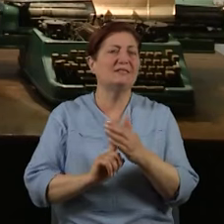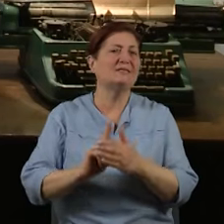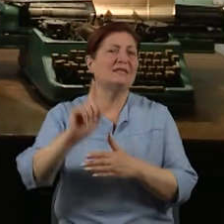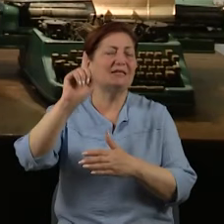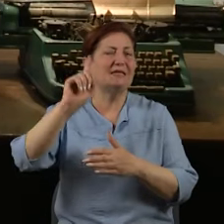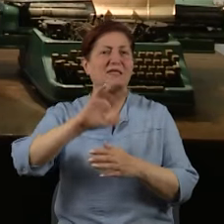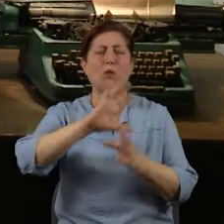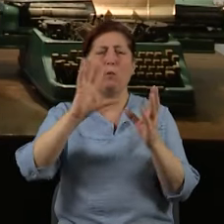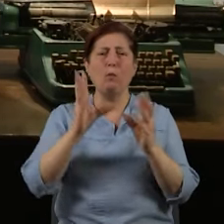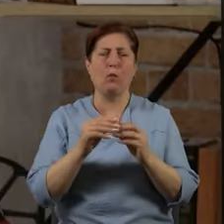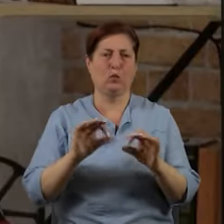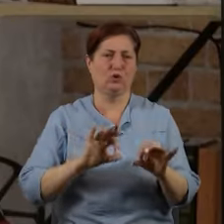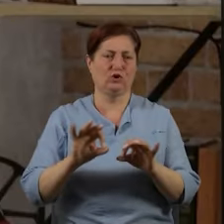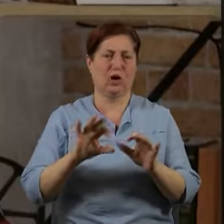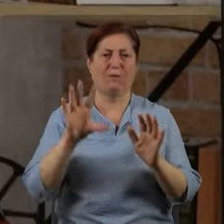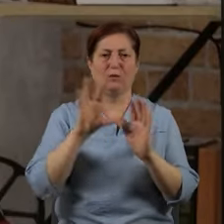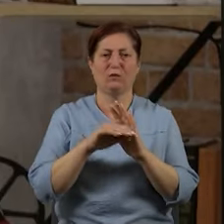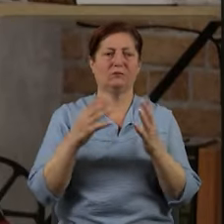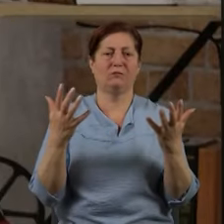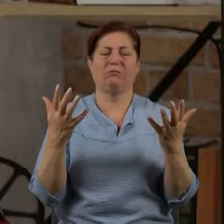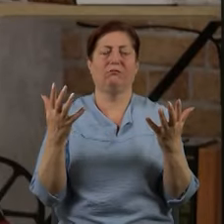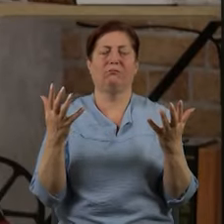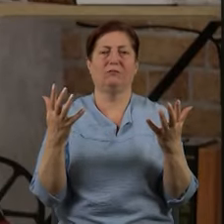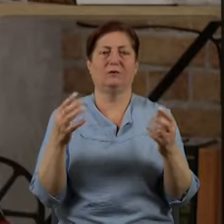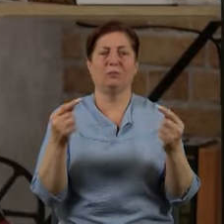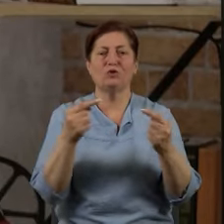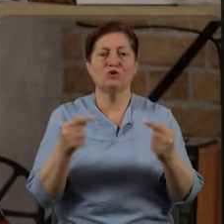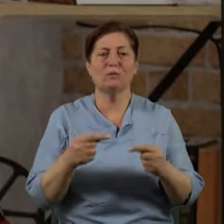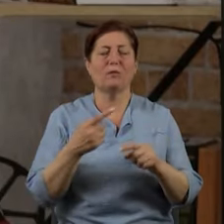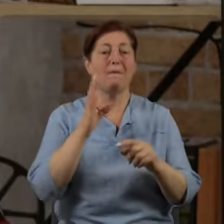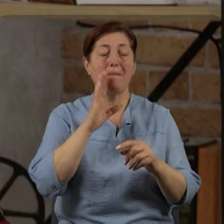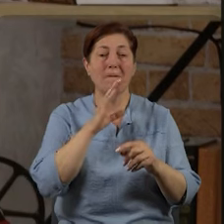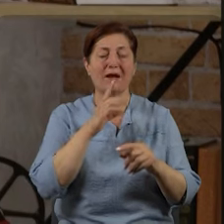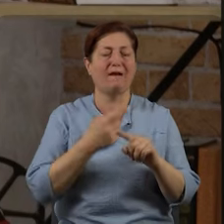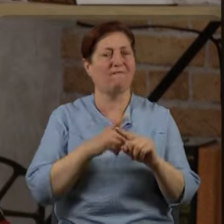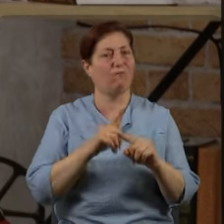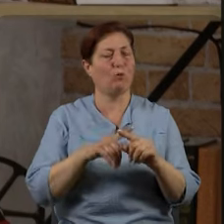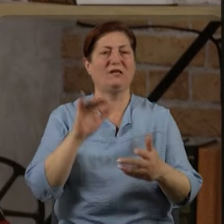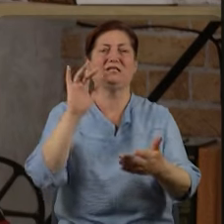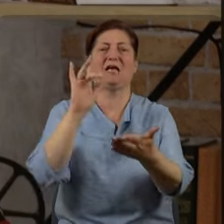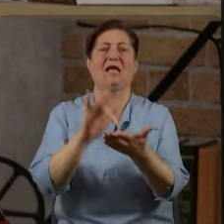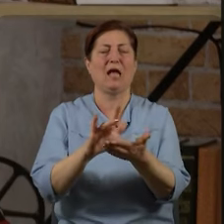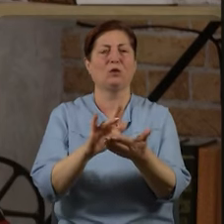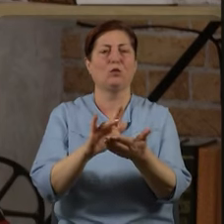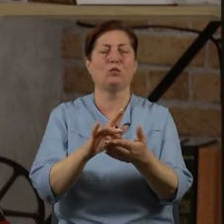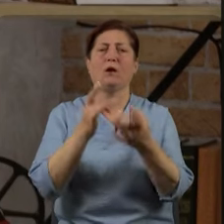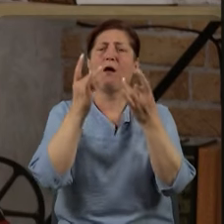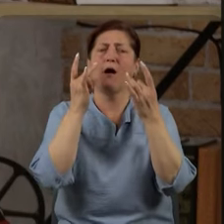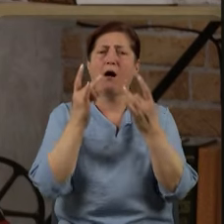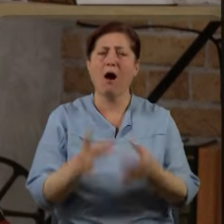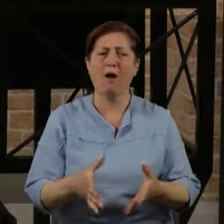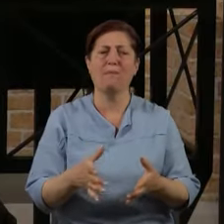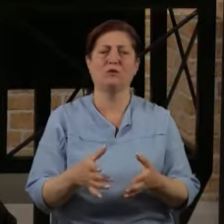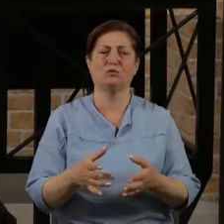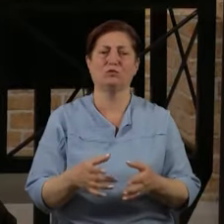բոլոր չափումների մեջ, անչափելի չափումների մեջ մայրը մնում է որպես կենտրոն, թիրախ եւ հանգստության